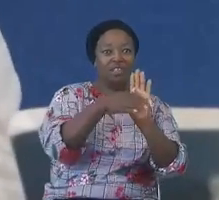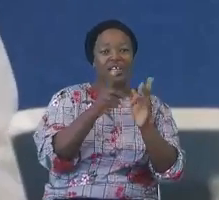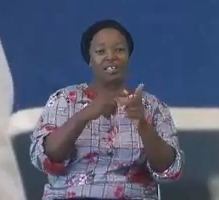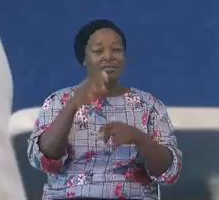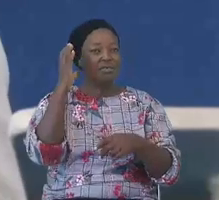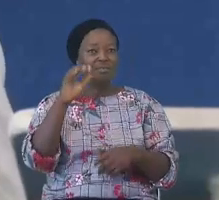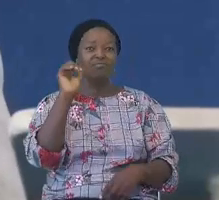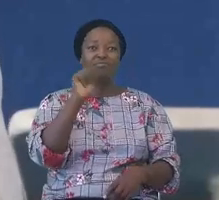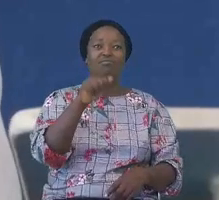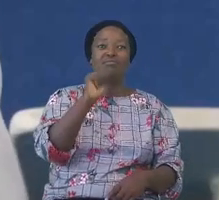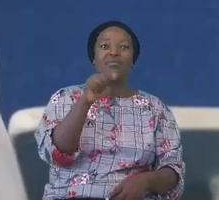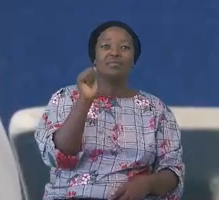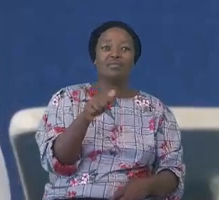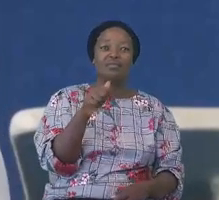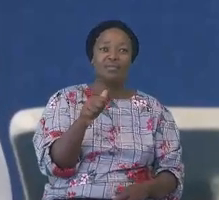tout seul,